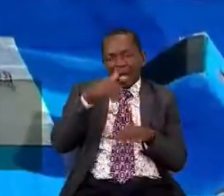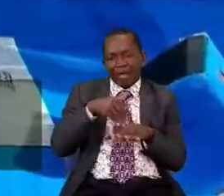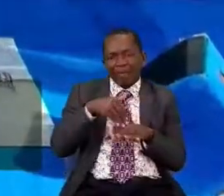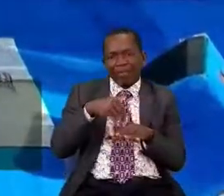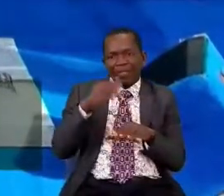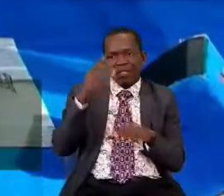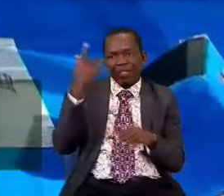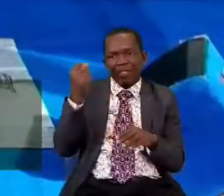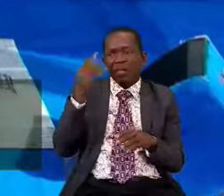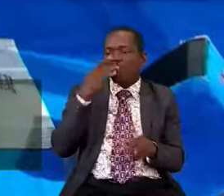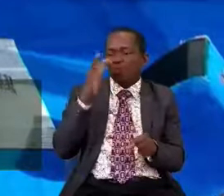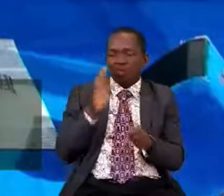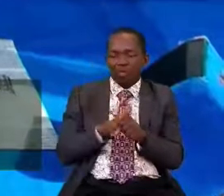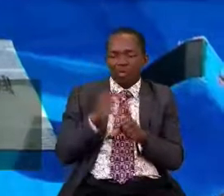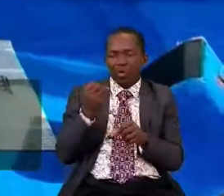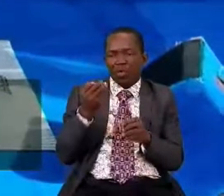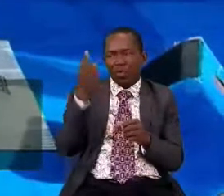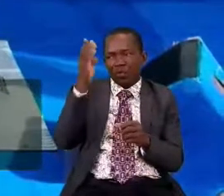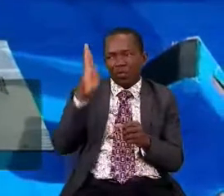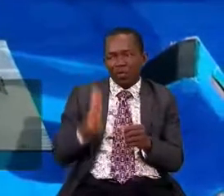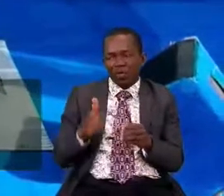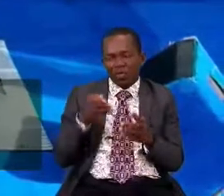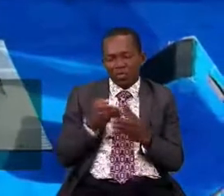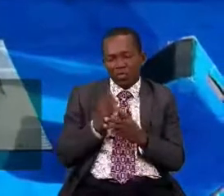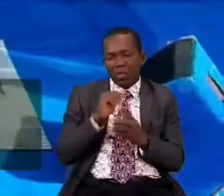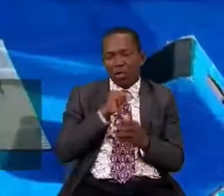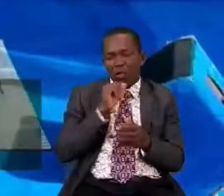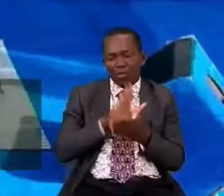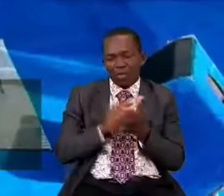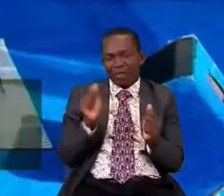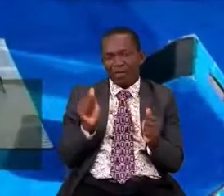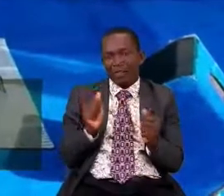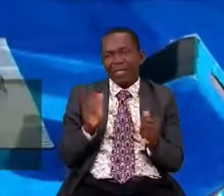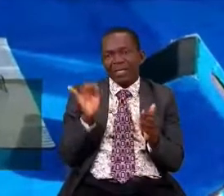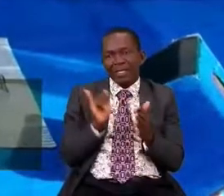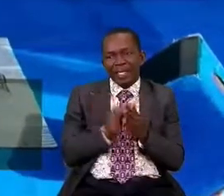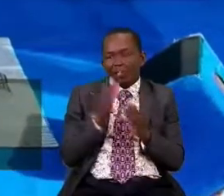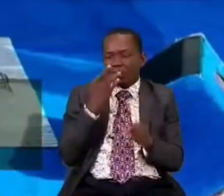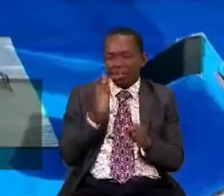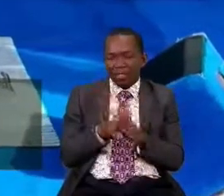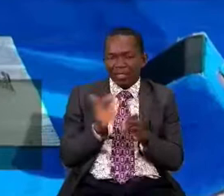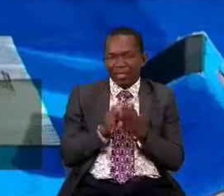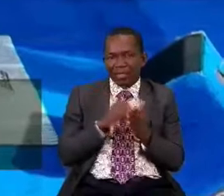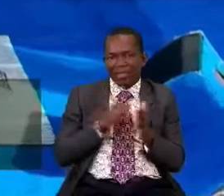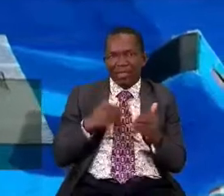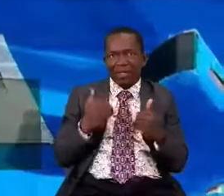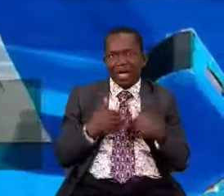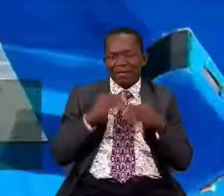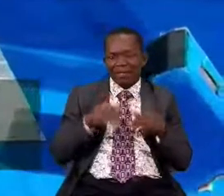promesses que Dieu nous a données à Abraham, et il n'a pas, elles étaient incroyables,